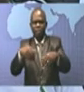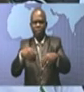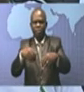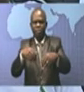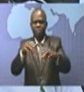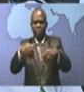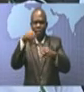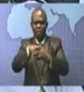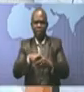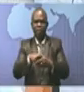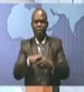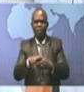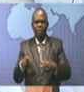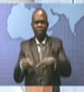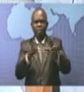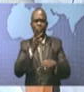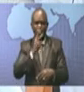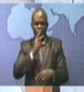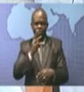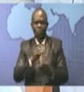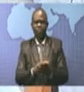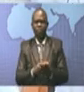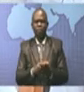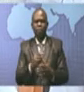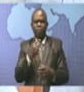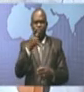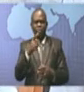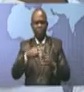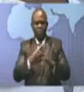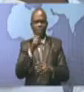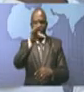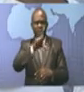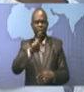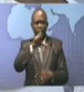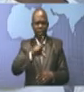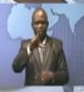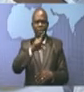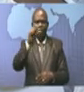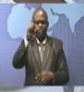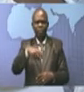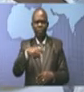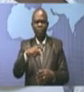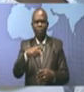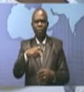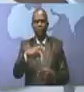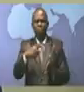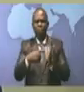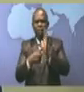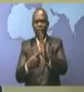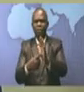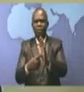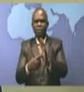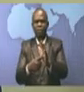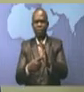de se faire inscrire dès ce lundi, en précisant leur site de travail et en présentant le document qui leur autorise à